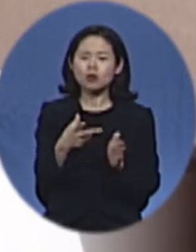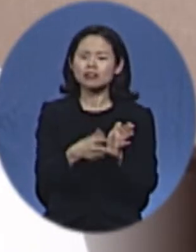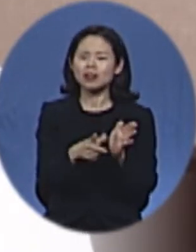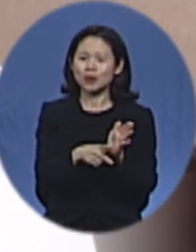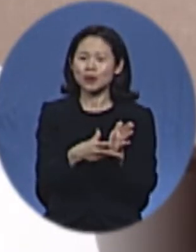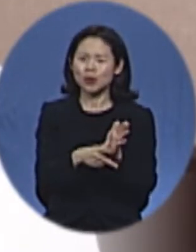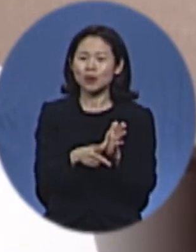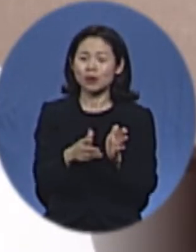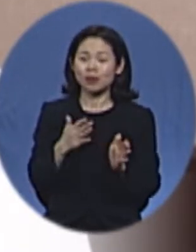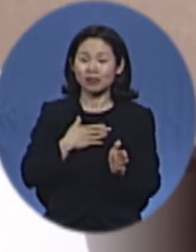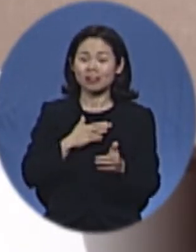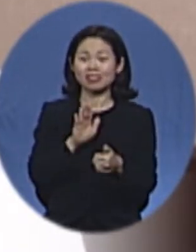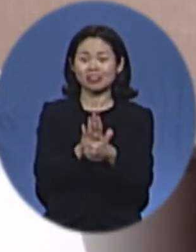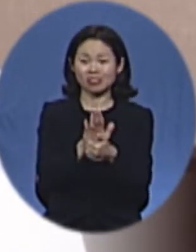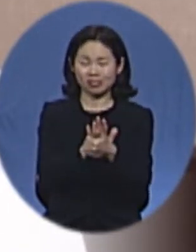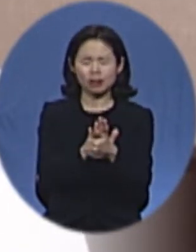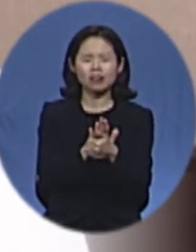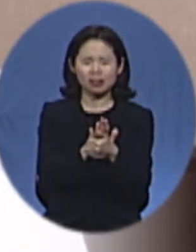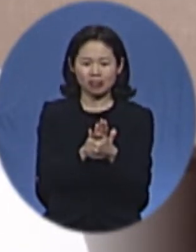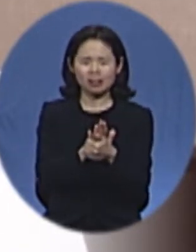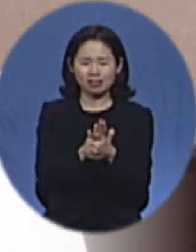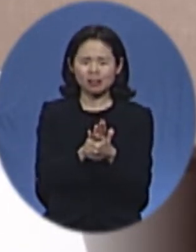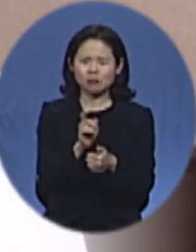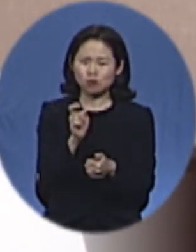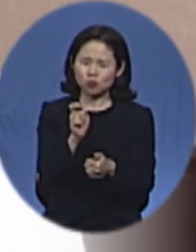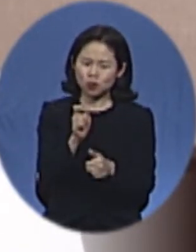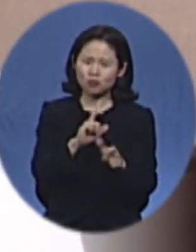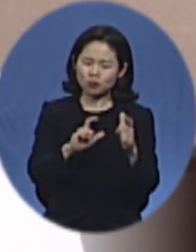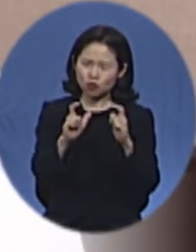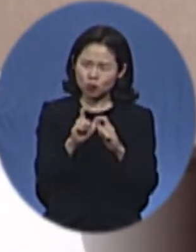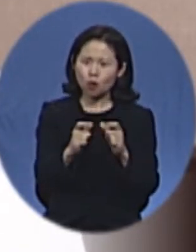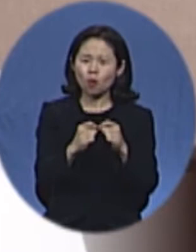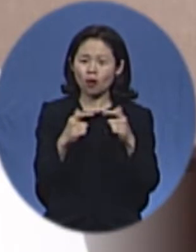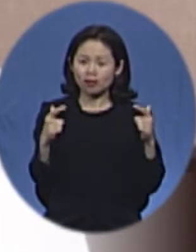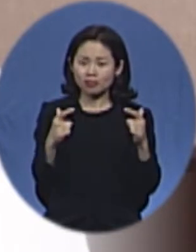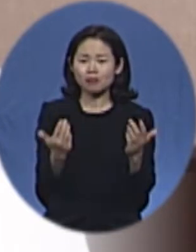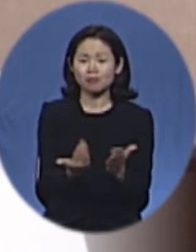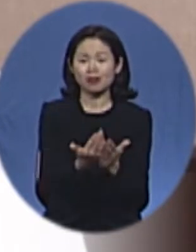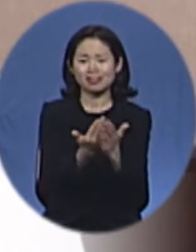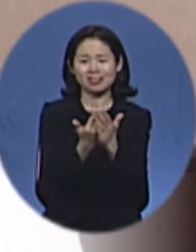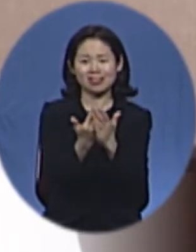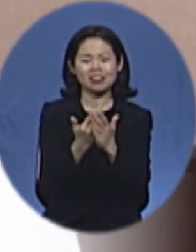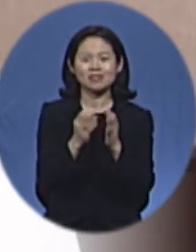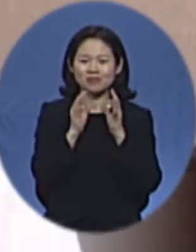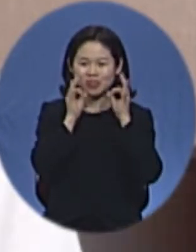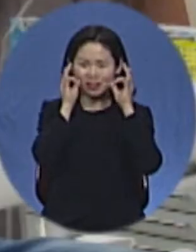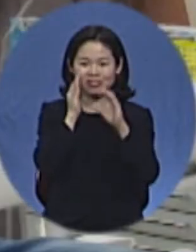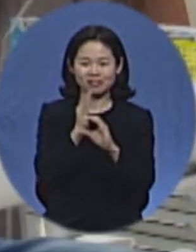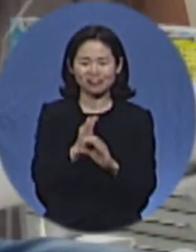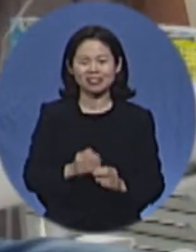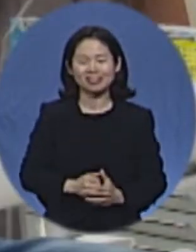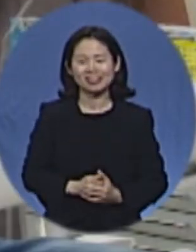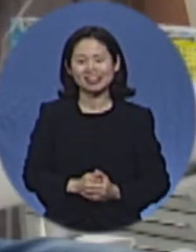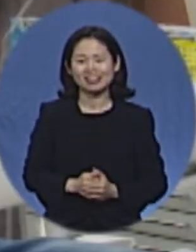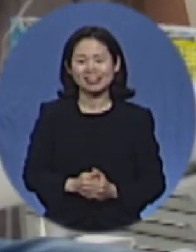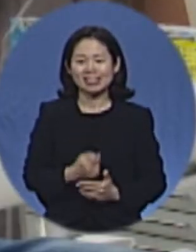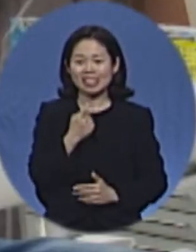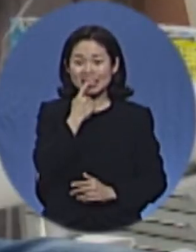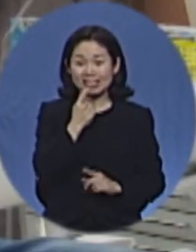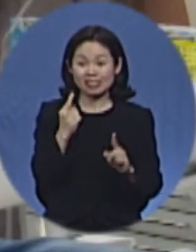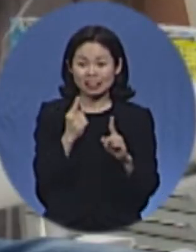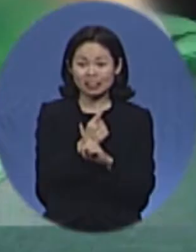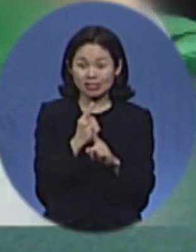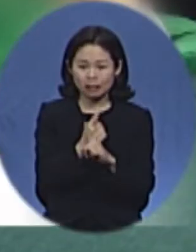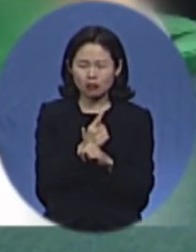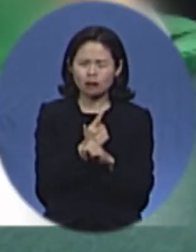저희들이 지원을 하더라도 또 그래서 조금 더 이걸 확대 발전하려고 노력을 하고 있습니다. 치과 치료